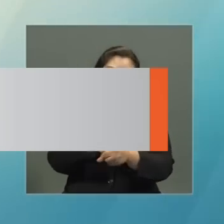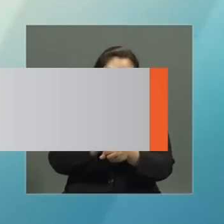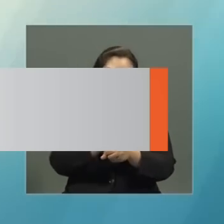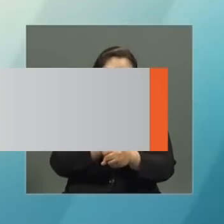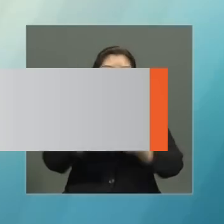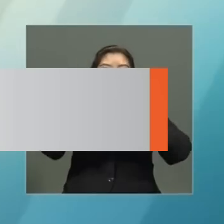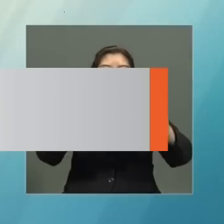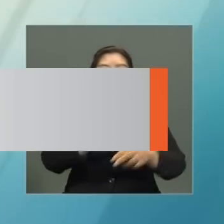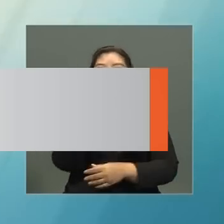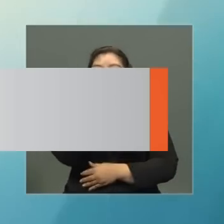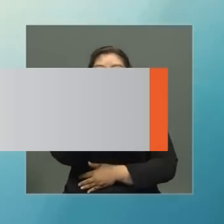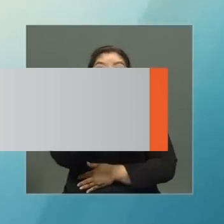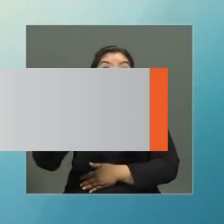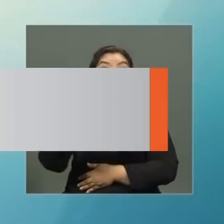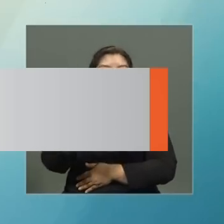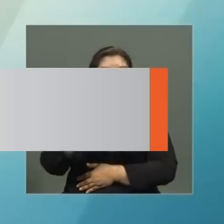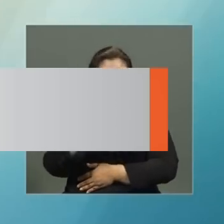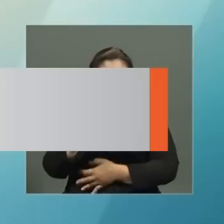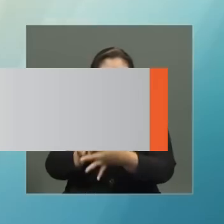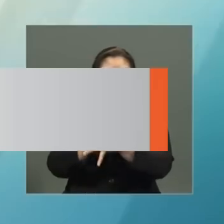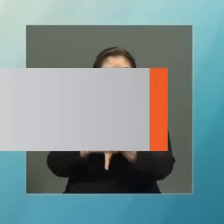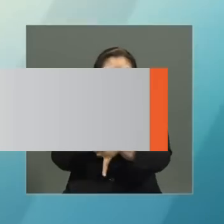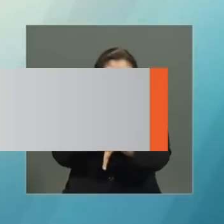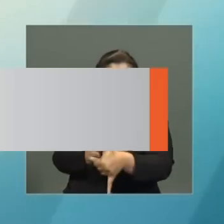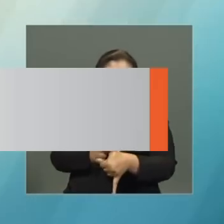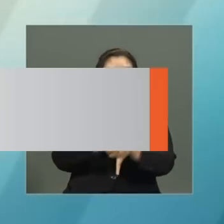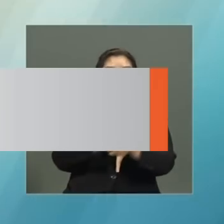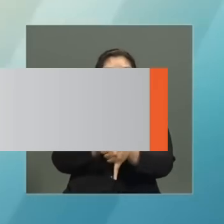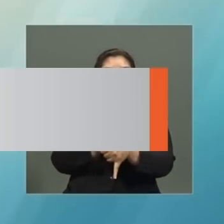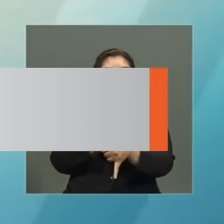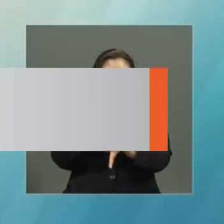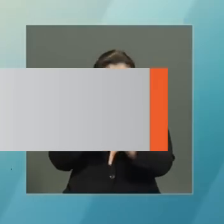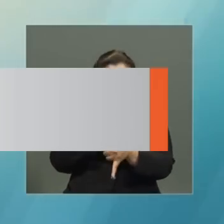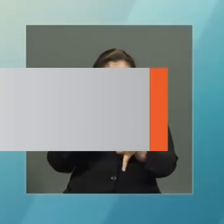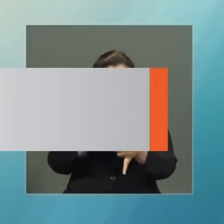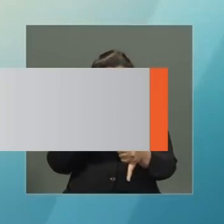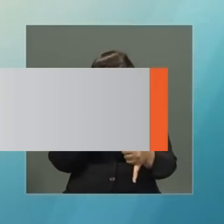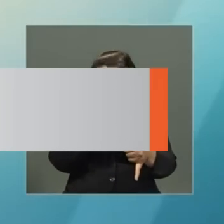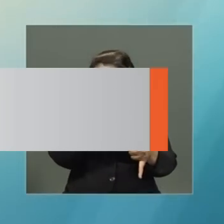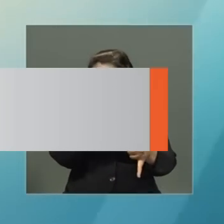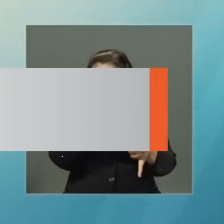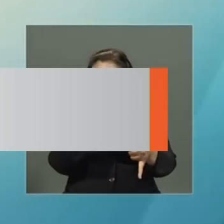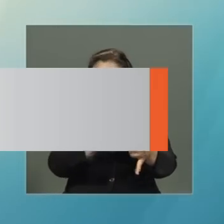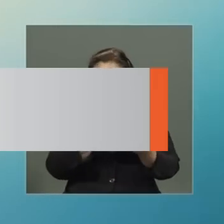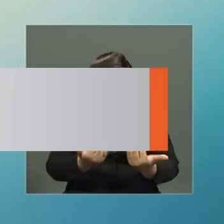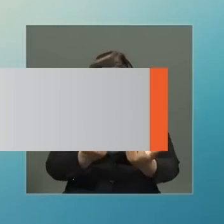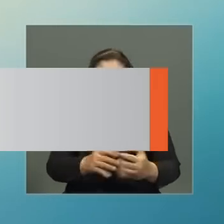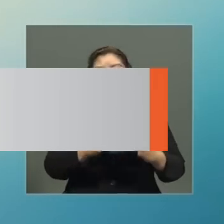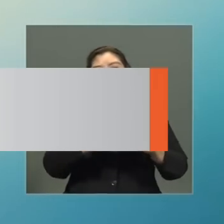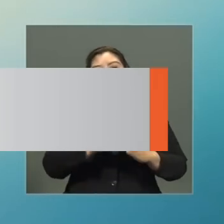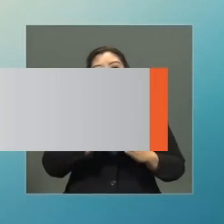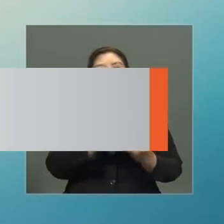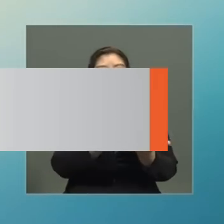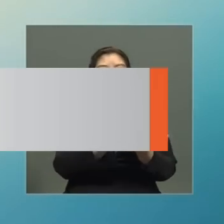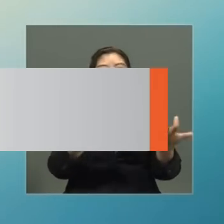แล้วดึงเอามารักษาประทานโทษครับก็เอามาตรวจนะฮะแล้วก็ตอนนี้ก็เข้ารับการรักษานะครับ